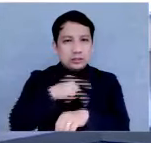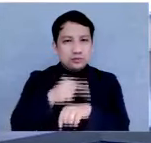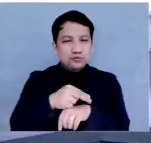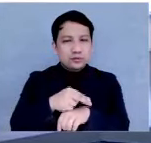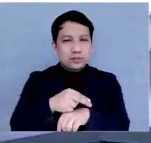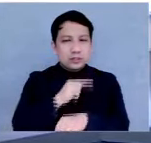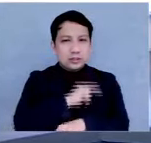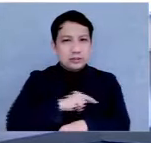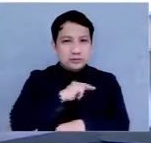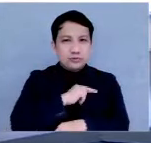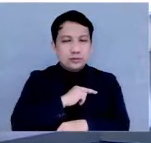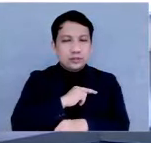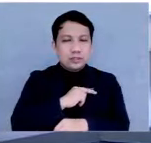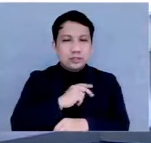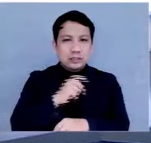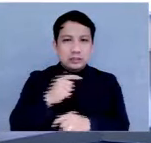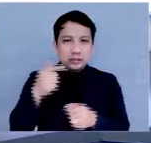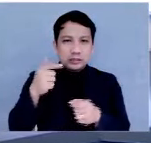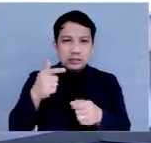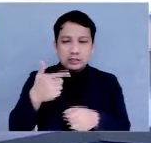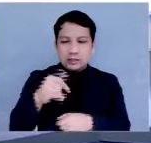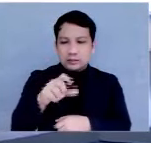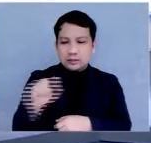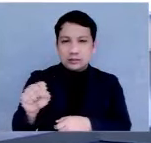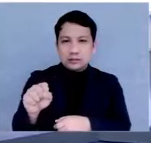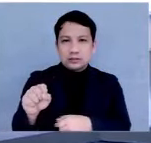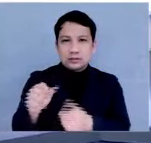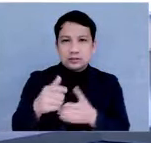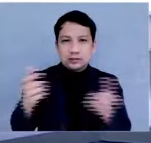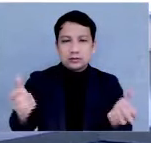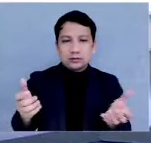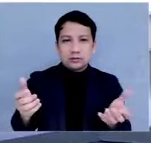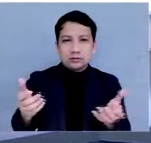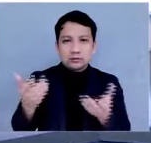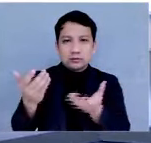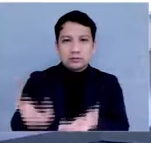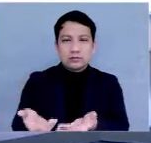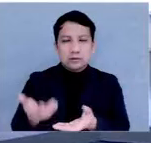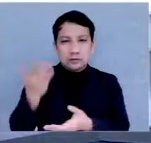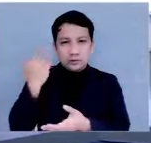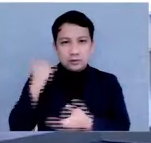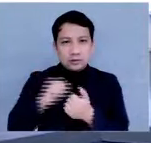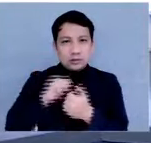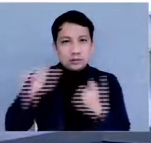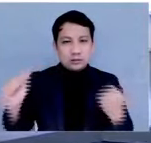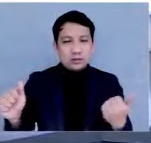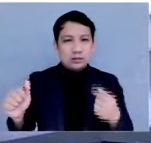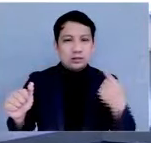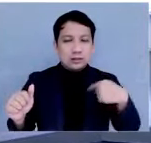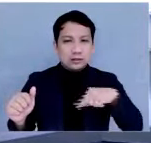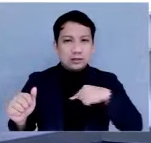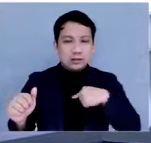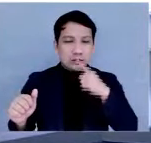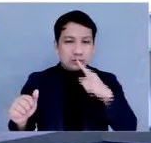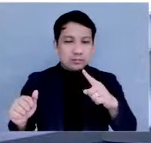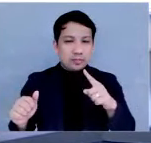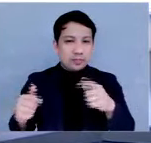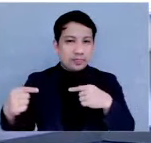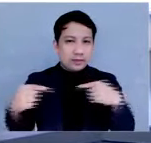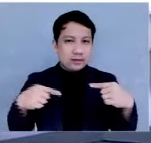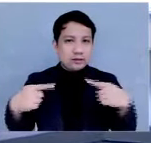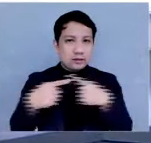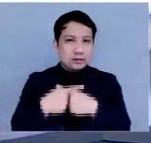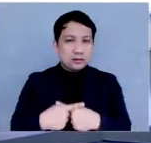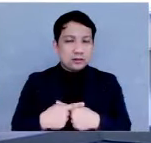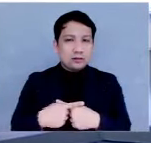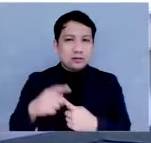heavy metals. Yun lang, interesado rin dito ang China. Bagamat mas malayo pa sa China kaysa sa pinag-aawayan natin na